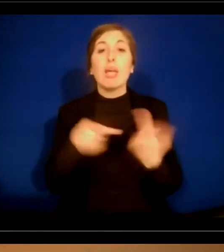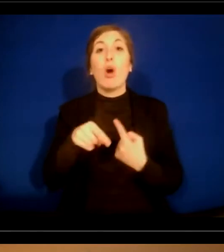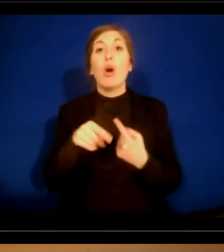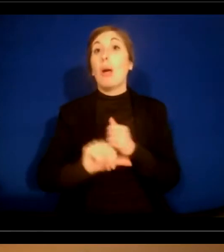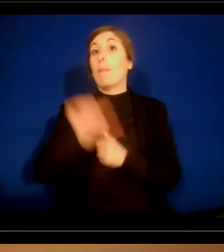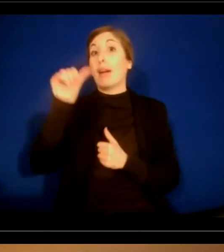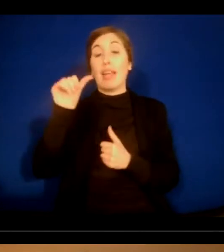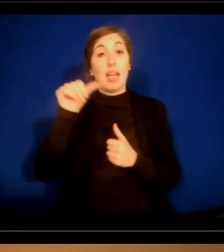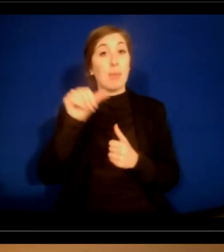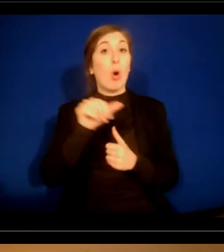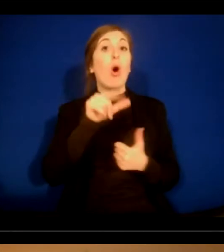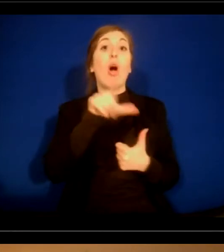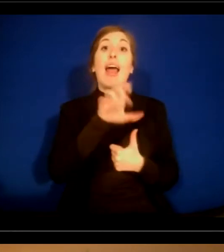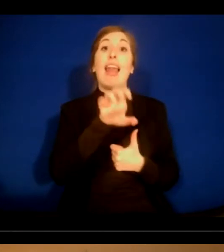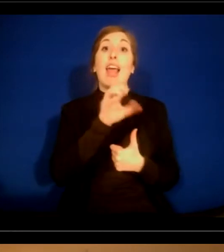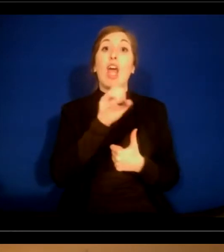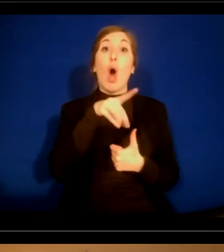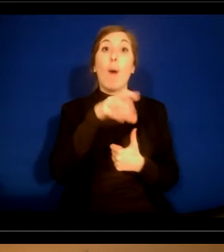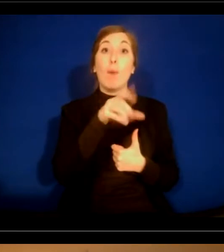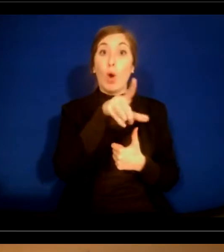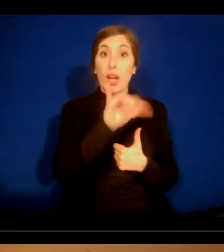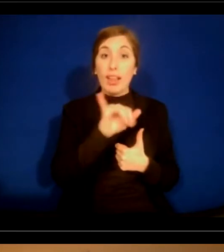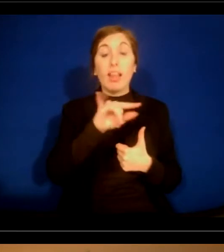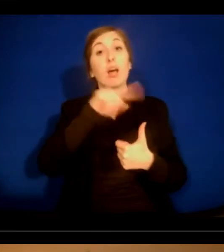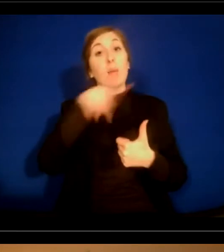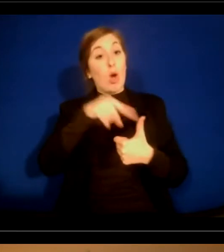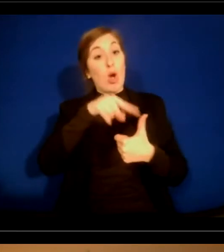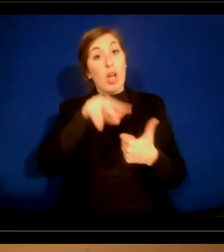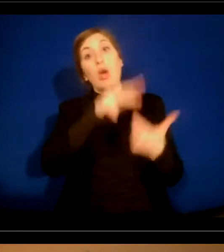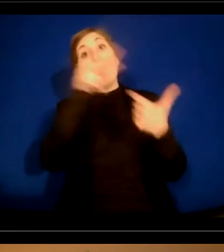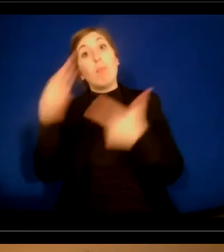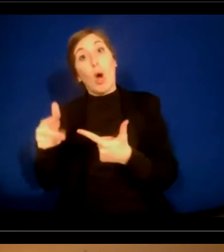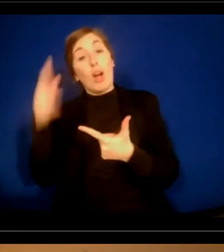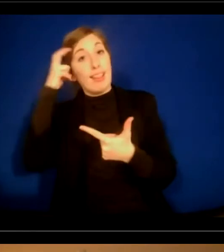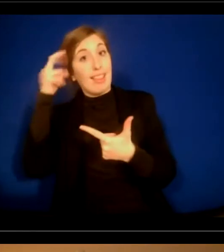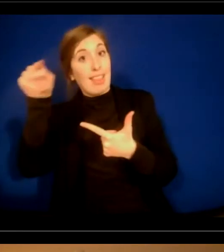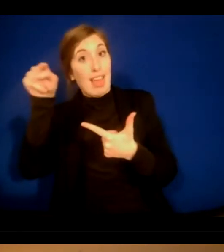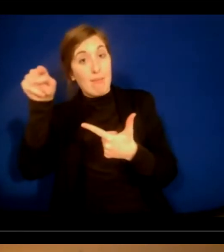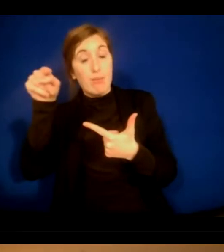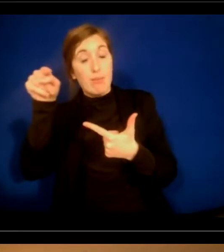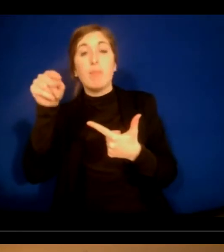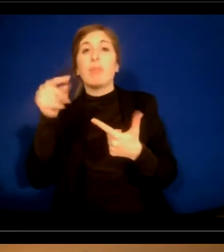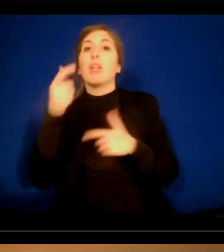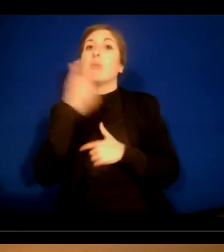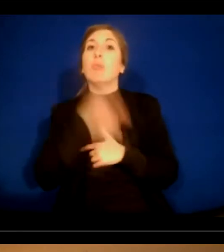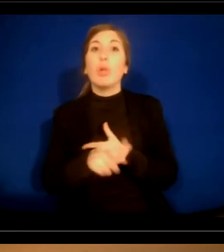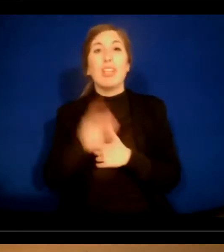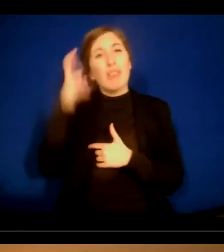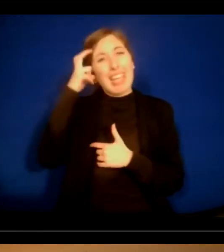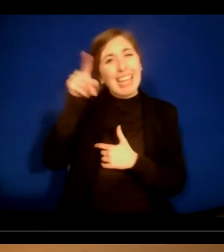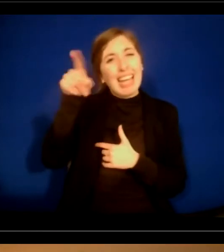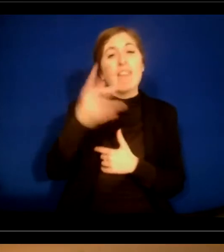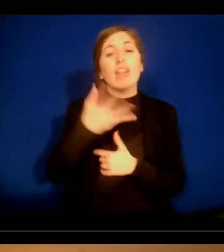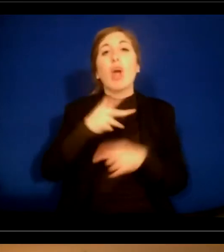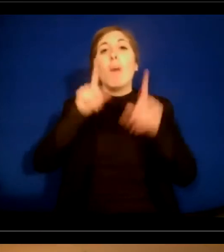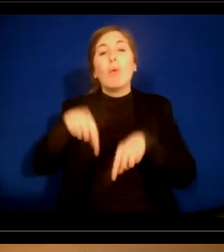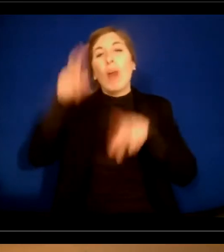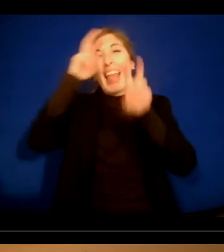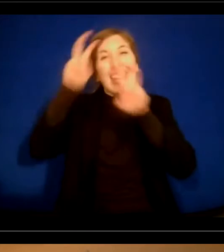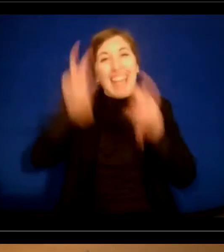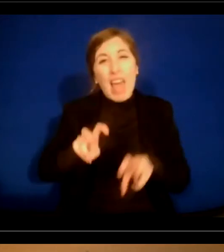poi da Leopoli li riportiamo a Kiev perché al di là dell'oncologia pediatrica che abbiamo evacuato, c'è una neurochirurgia pediatrica in cui